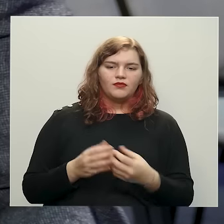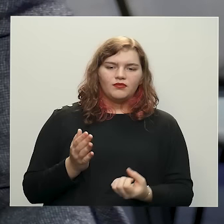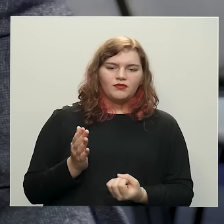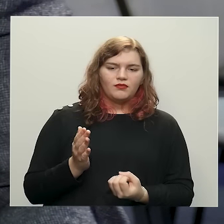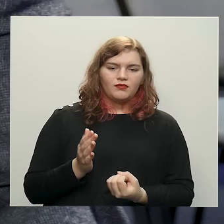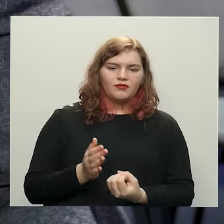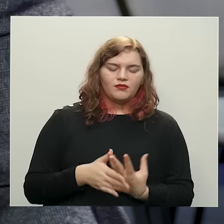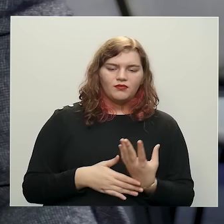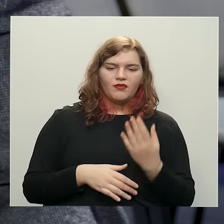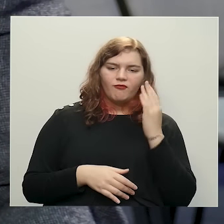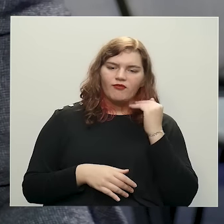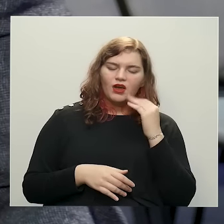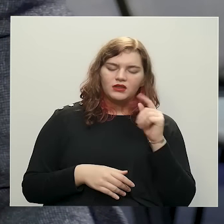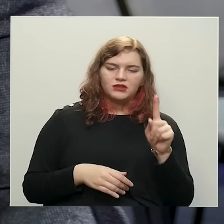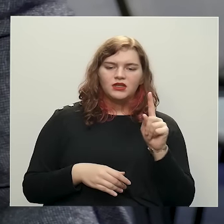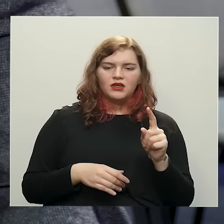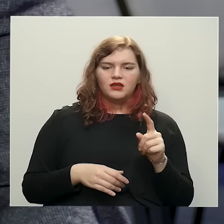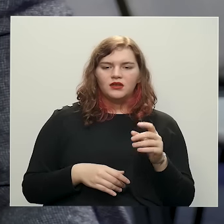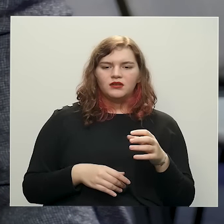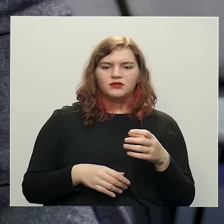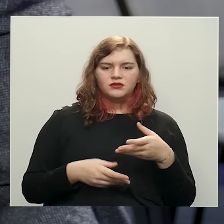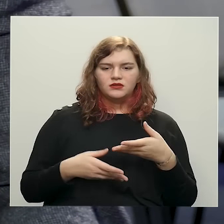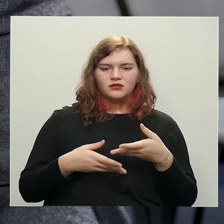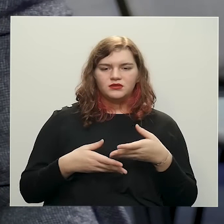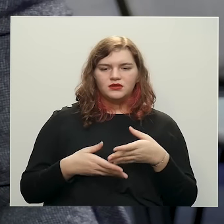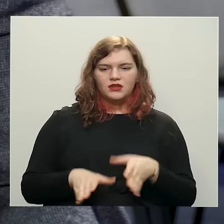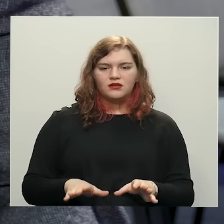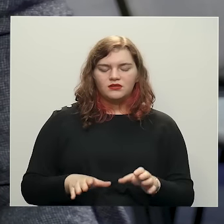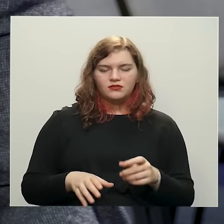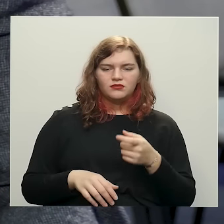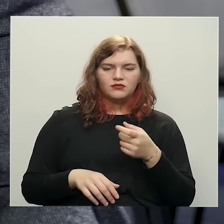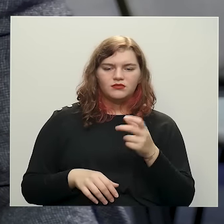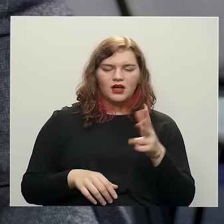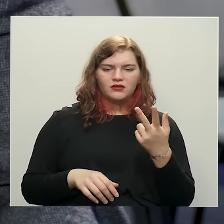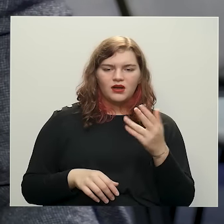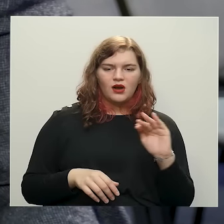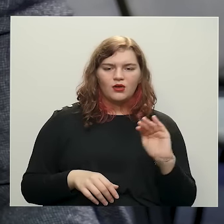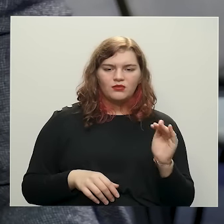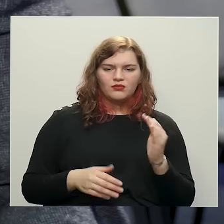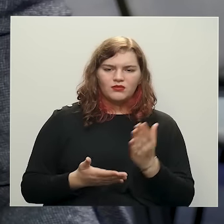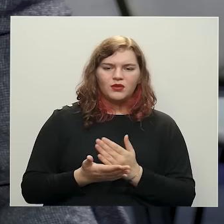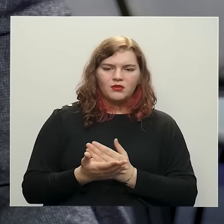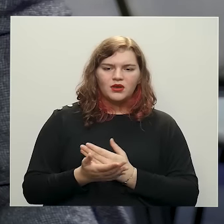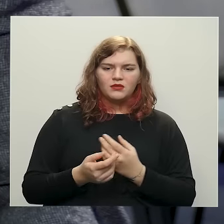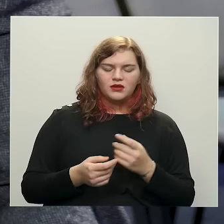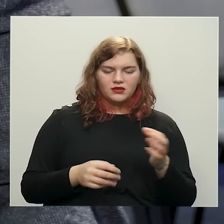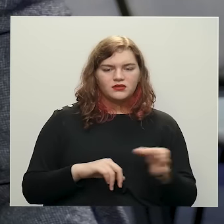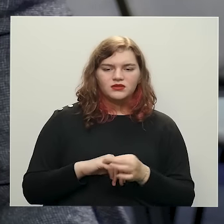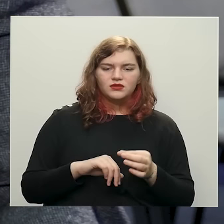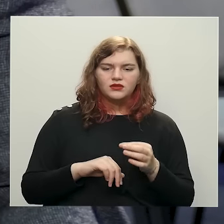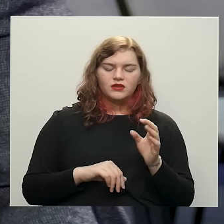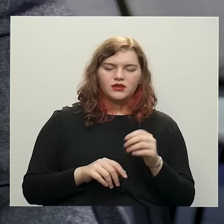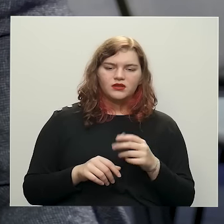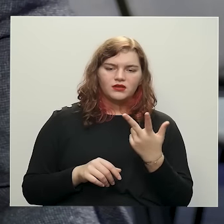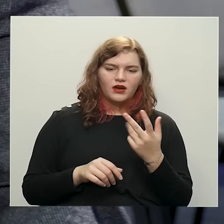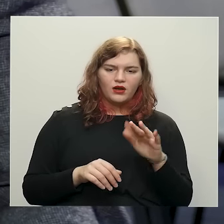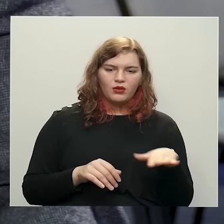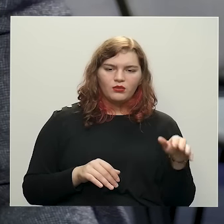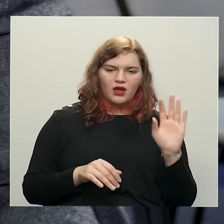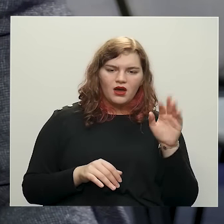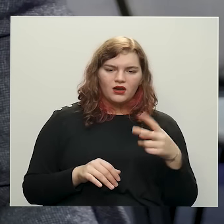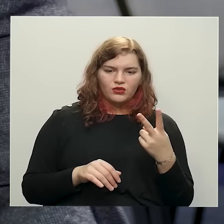noastră, wow. Rebecca. Wow. S-a născut băiatul al treilea copil cu probleme e mari. E căsătorită și... Da, și are trei